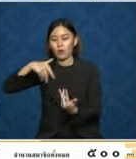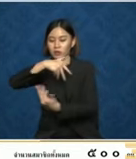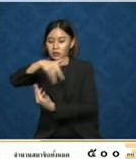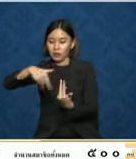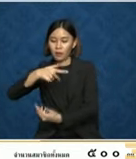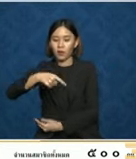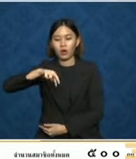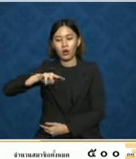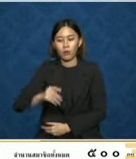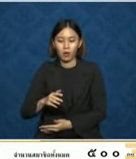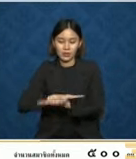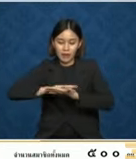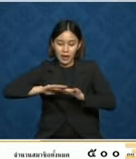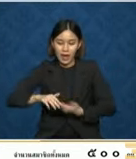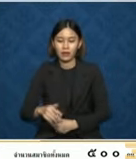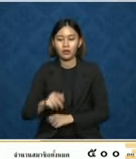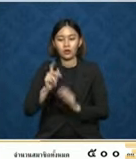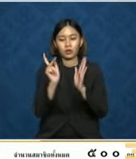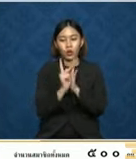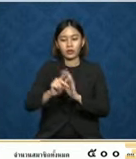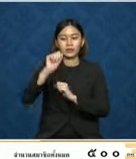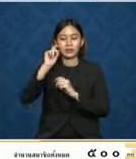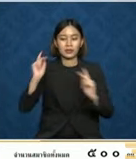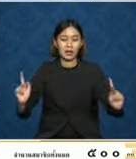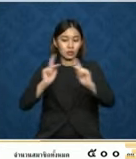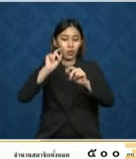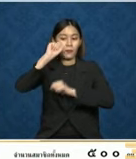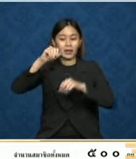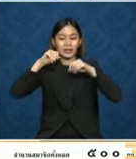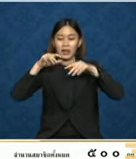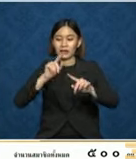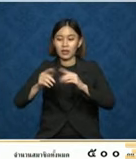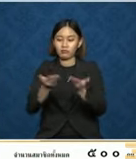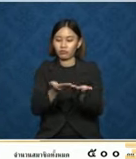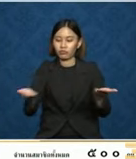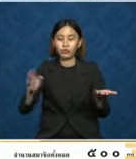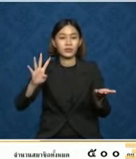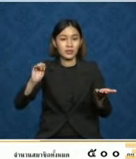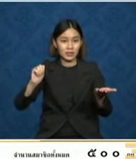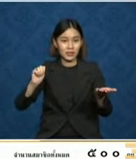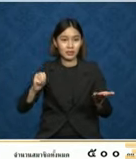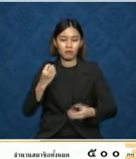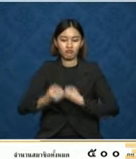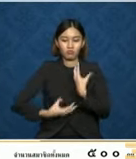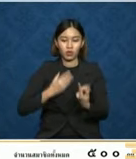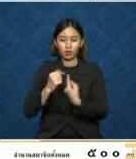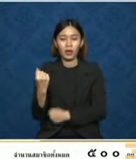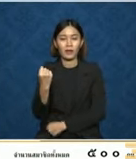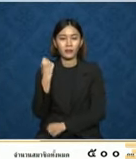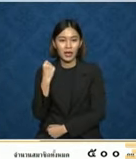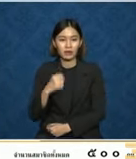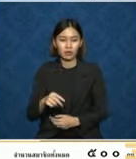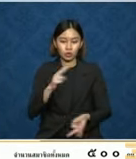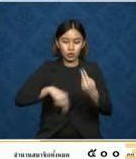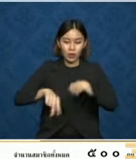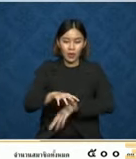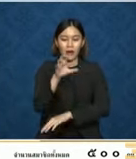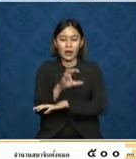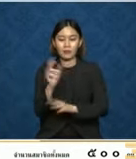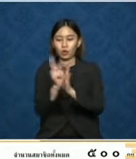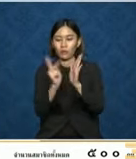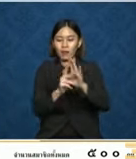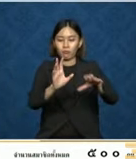พรบ.รักษาความสะอาดประกาศกฎกระทรวงข้อบัญญัติกรุงเทพมหานครรวมแล้ว40ฉบับครับสะท้อนให้เห็นถึงอำนาจการดูแลการบังคับกฎหมาย